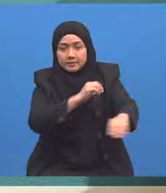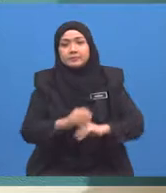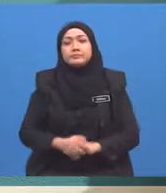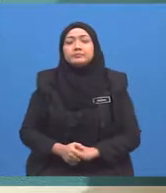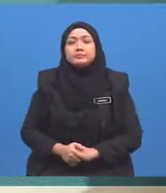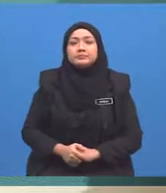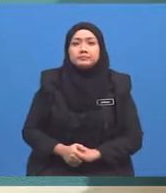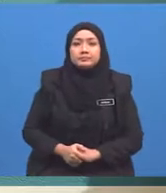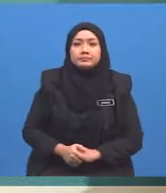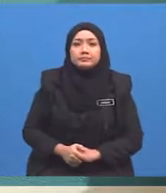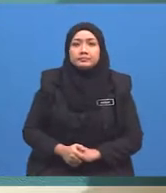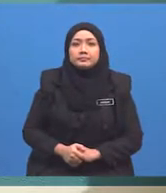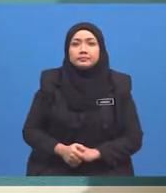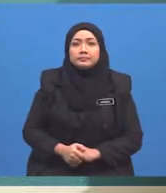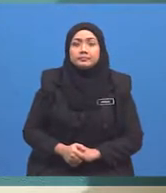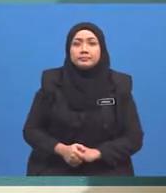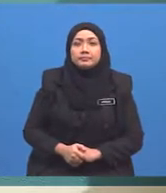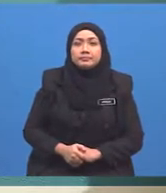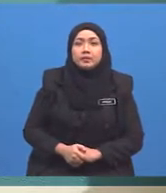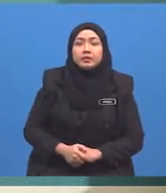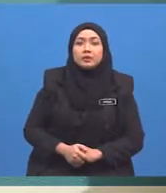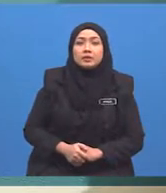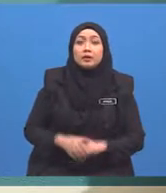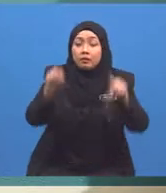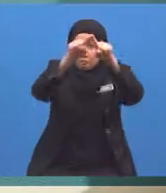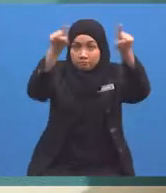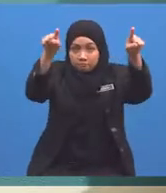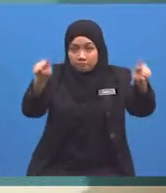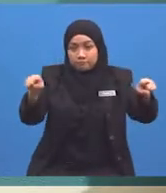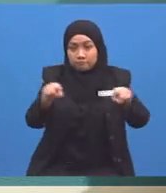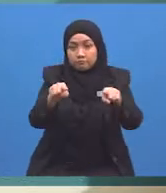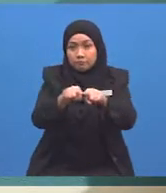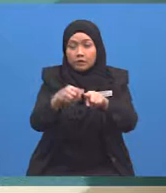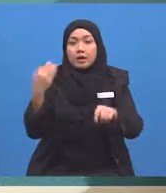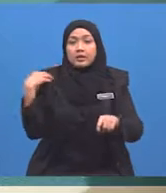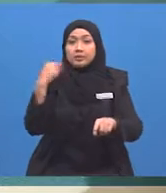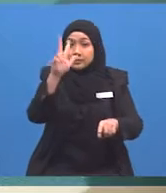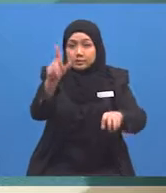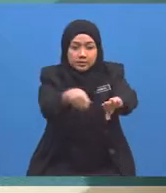murid-murid, ingat lagi tak nama poligon yang mempunyai